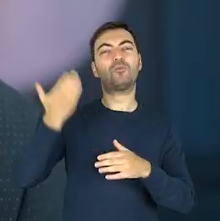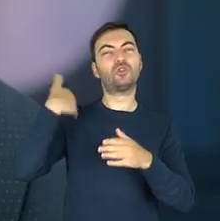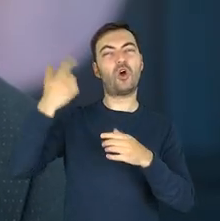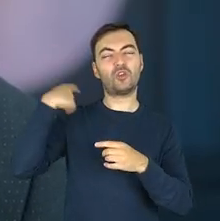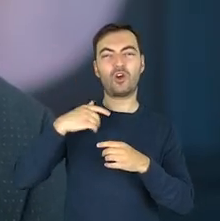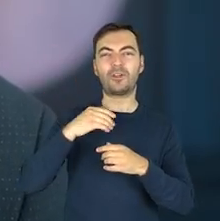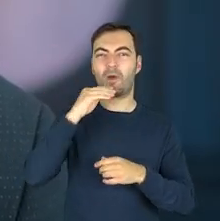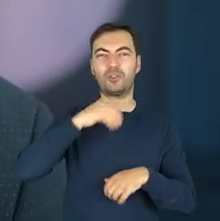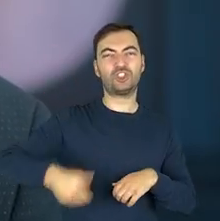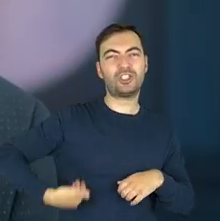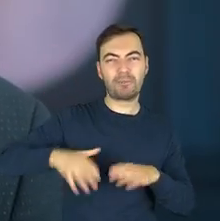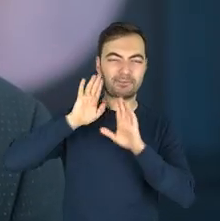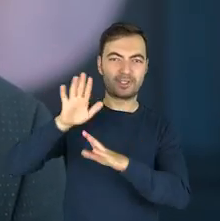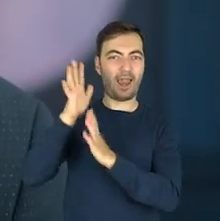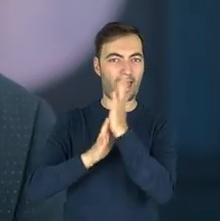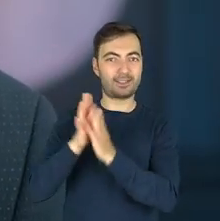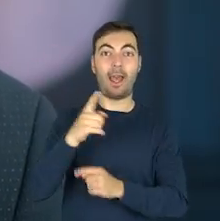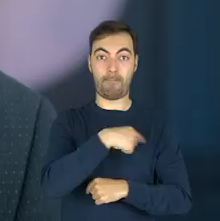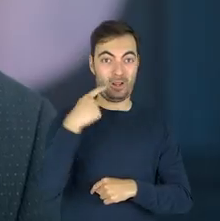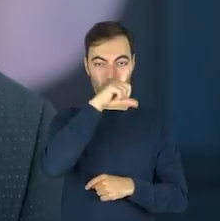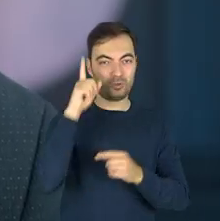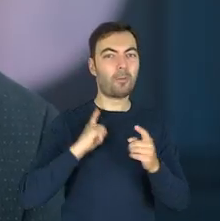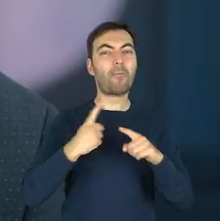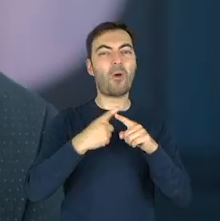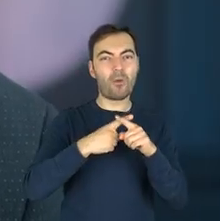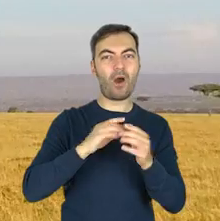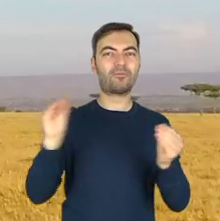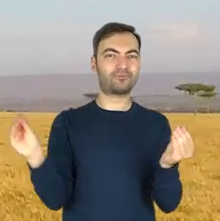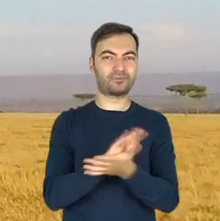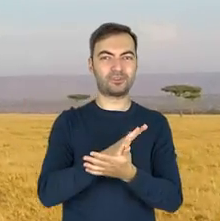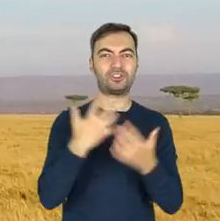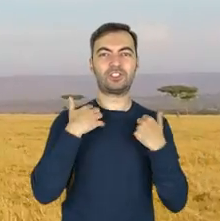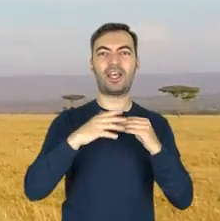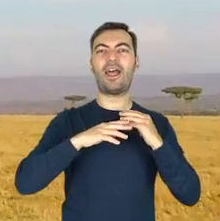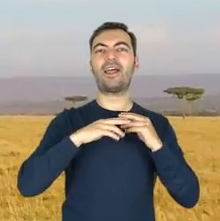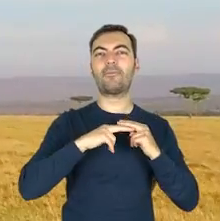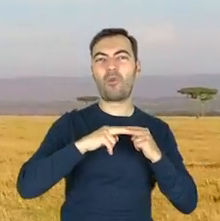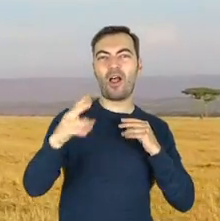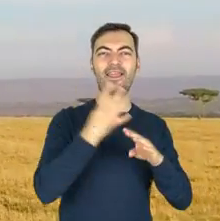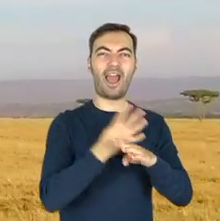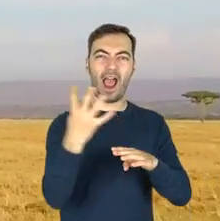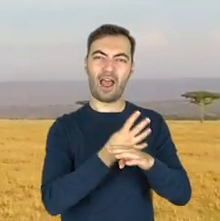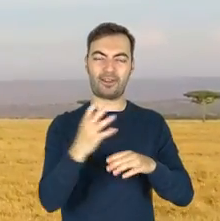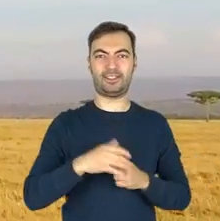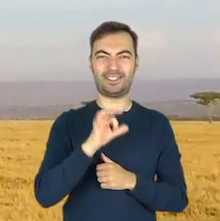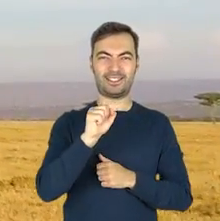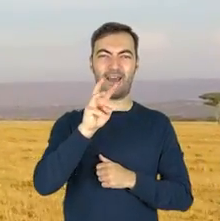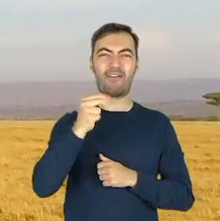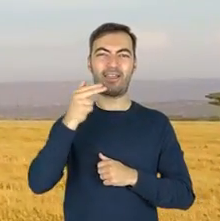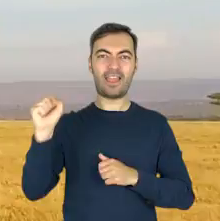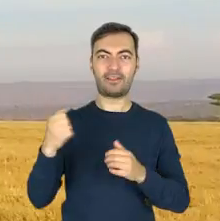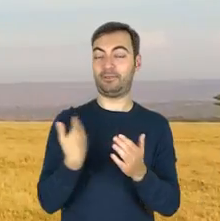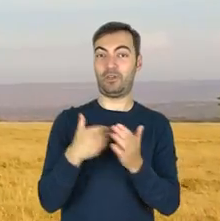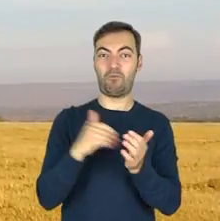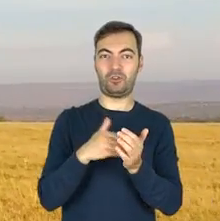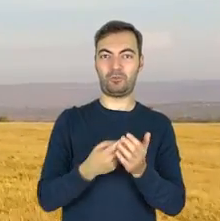nasi natomiast zaczęli przystosowywać się do życia na trawiastej sawannie. W takim środowisku zaczęły się przydawać postawa